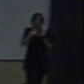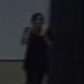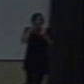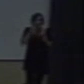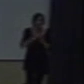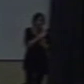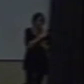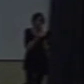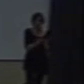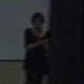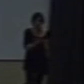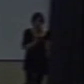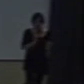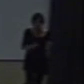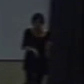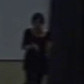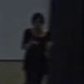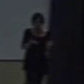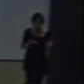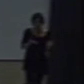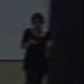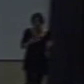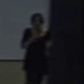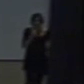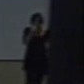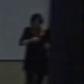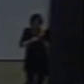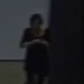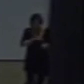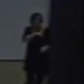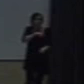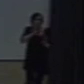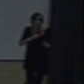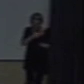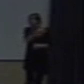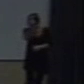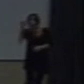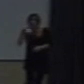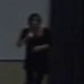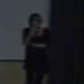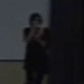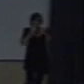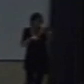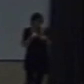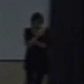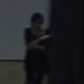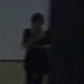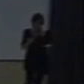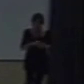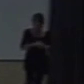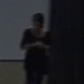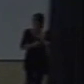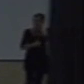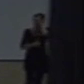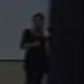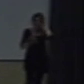per que se sàpiga que allò és veritat. Clar, això jo no he posat mai, per exemple, que l'orella del Saler està cremada, tot i que, per exemple, a mi m'han